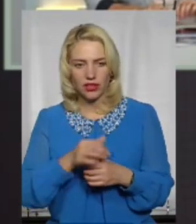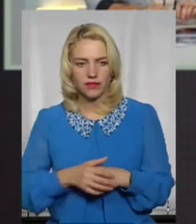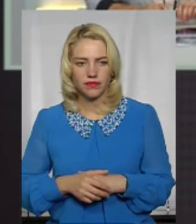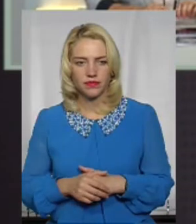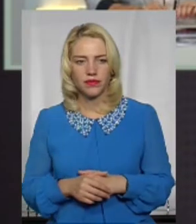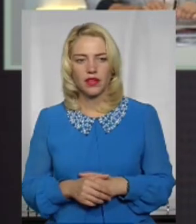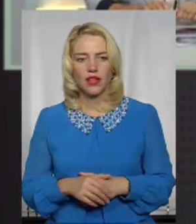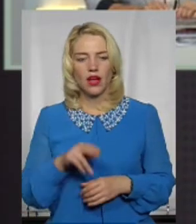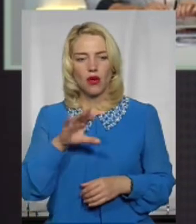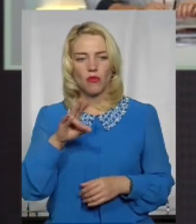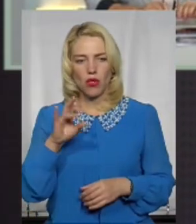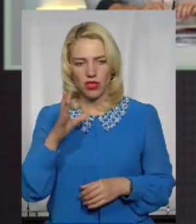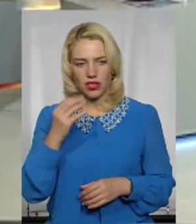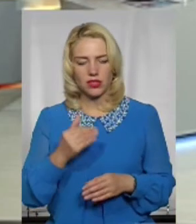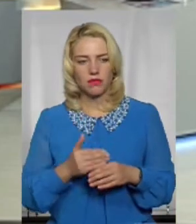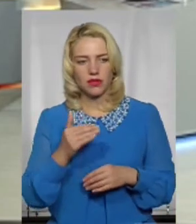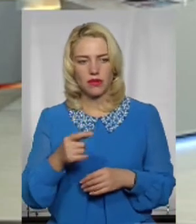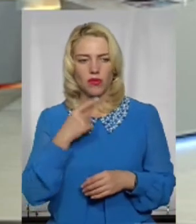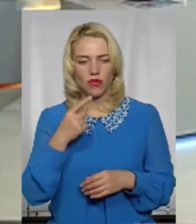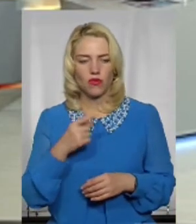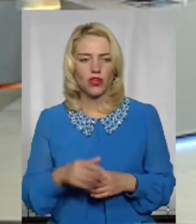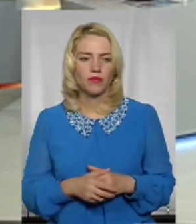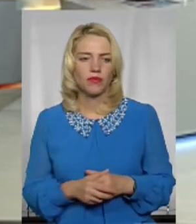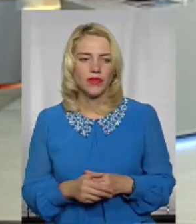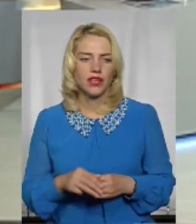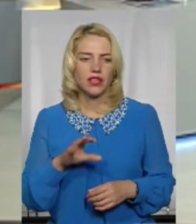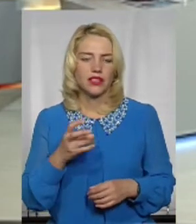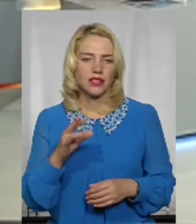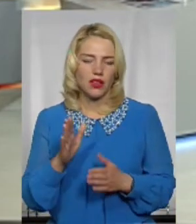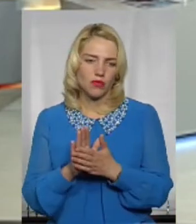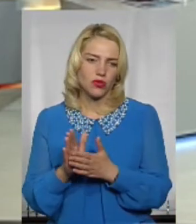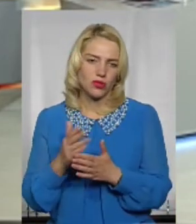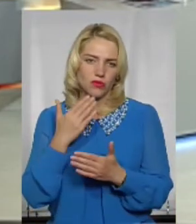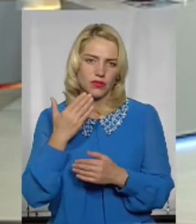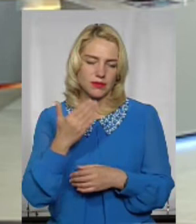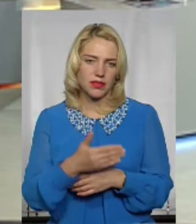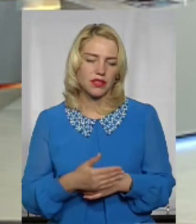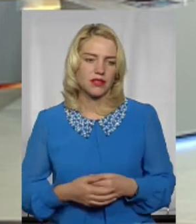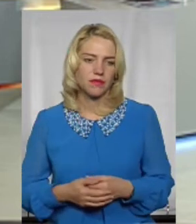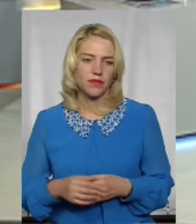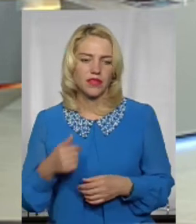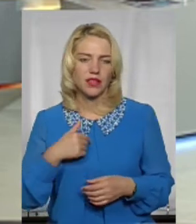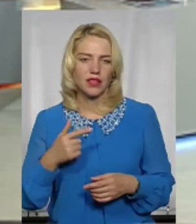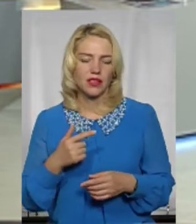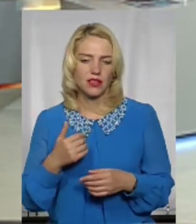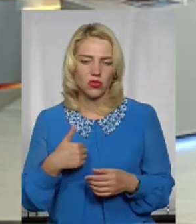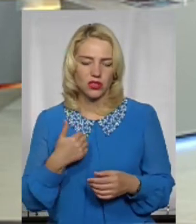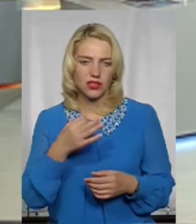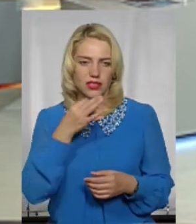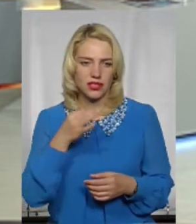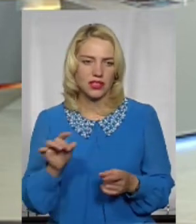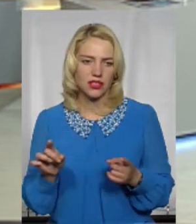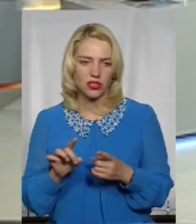ми про Понінківську трішки так, пізніше поговоримо. Добре. А зараз попрошу пані Тетяну вас долучитися. Прошу. Ну, я якраз хотіла сказати,